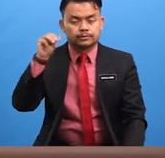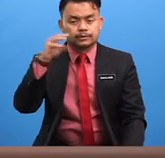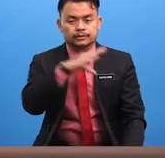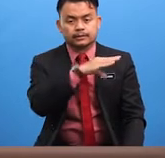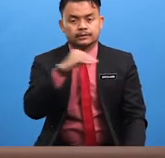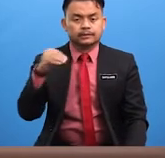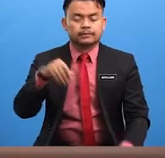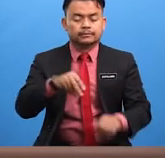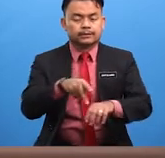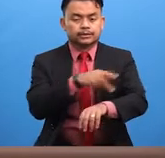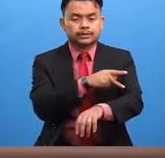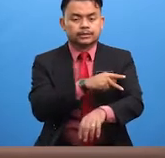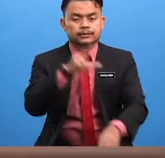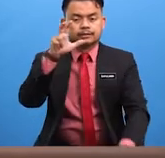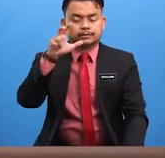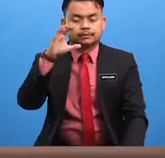batang.